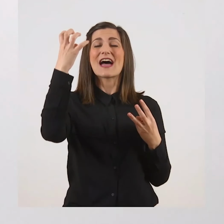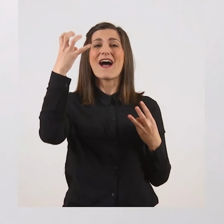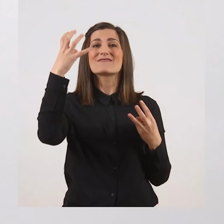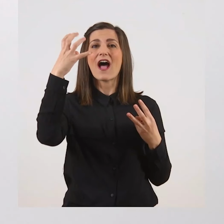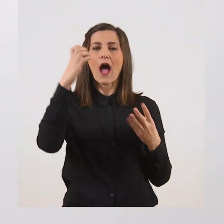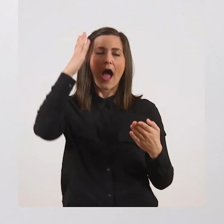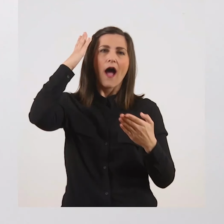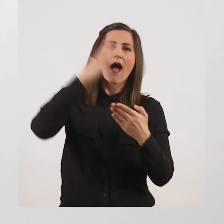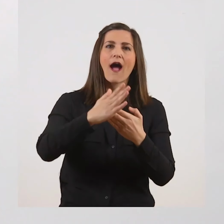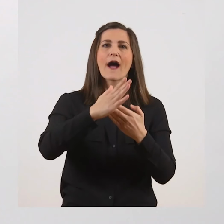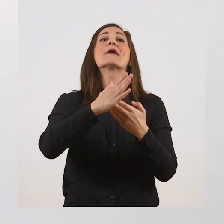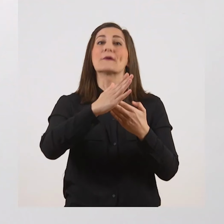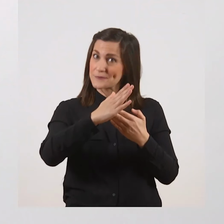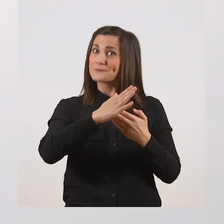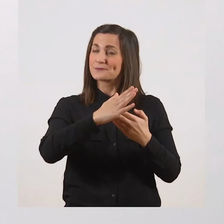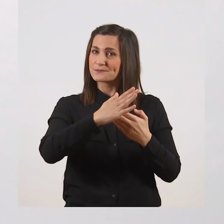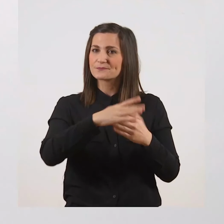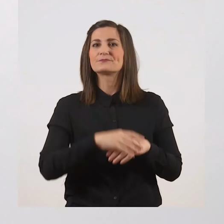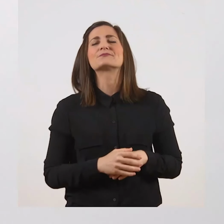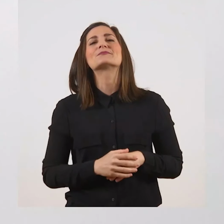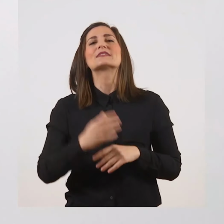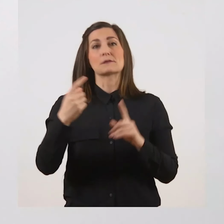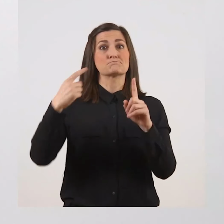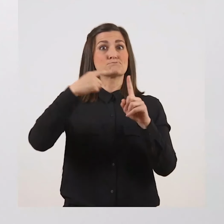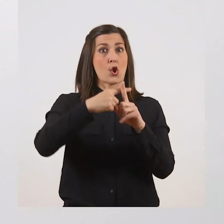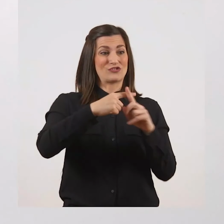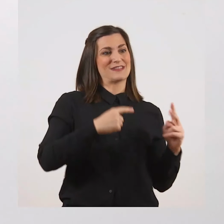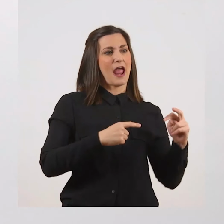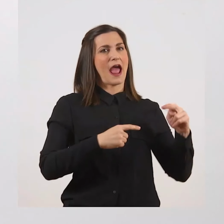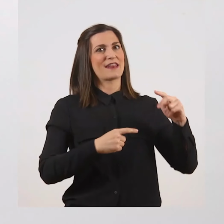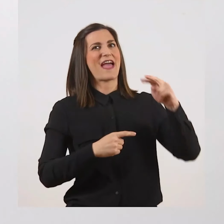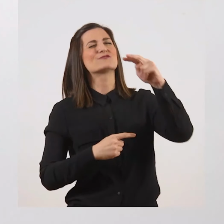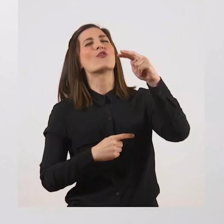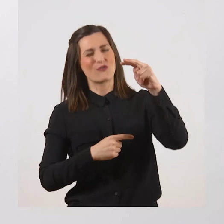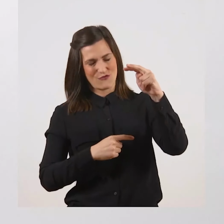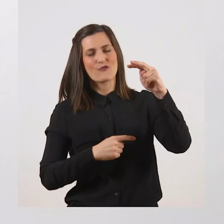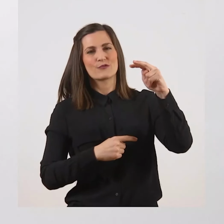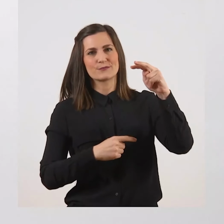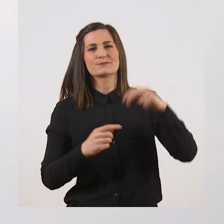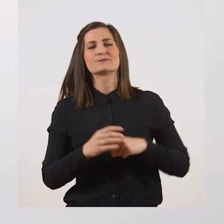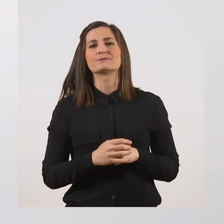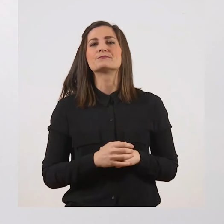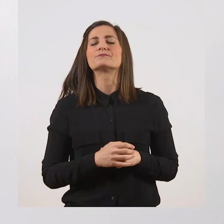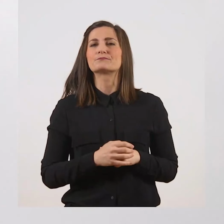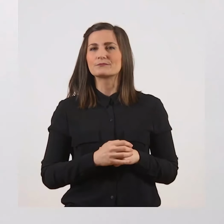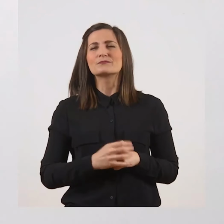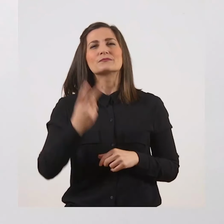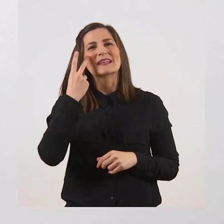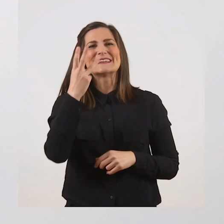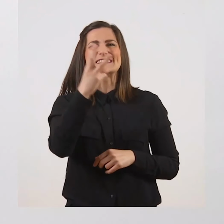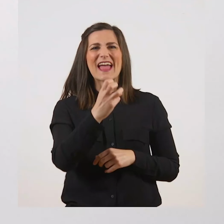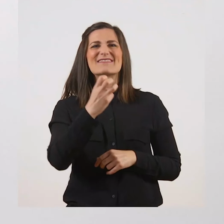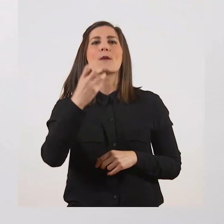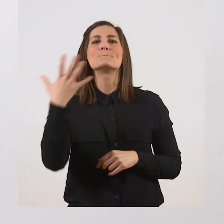Πολύ ωραία. Βρίσκεται ανάμεσα στο 30 και στο 40. Και τι έχω? Πρόσθεση. Άρα θα ανέβω τη σκαλίτσα μου. Κοιτάζω λοιπόν τις μονάδες